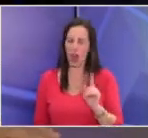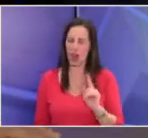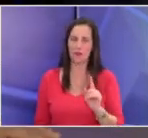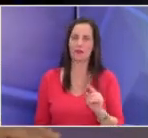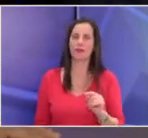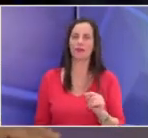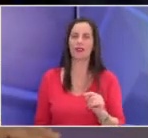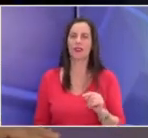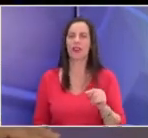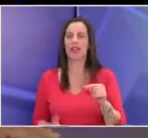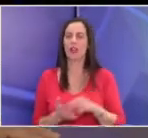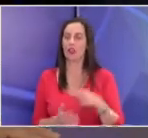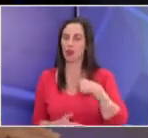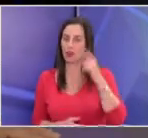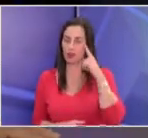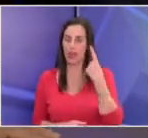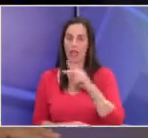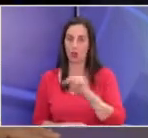נכנס למערה.